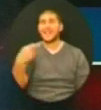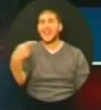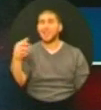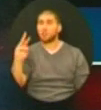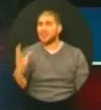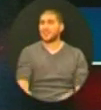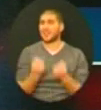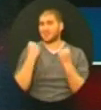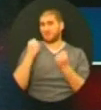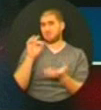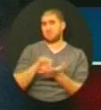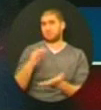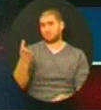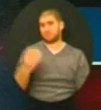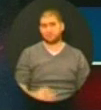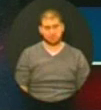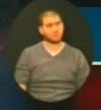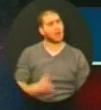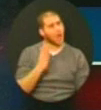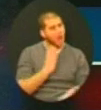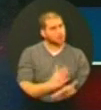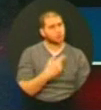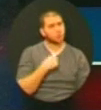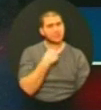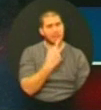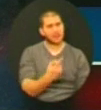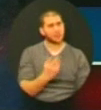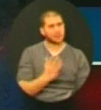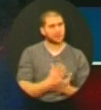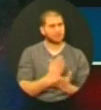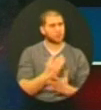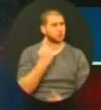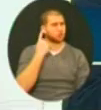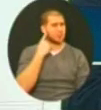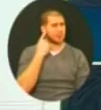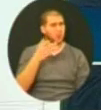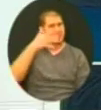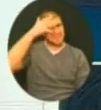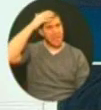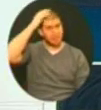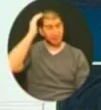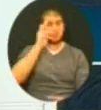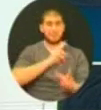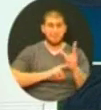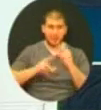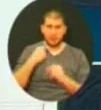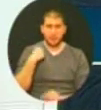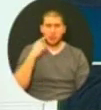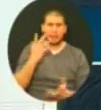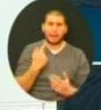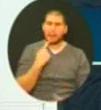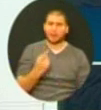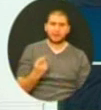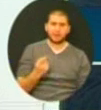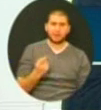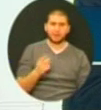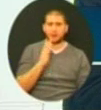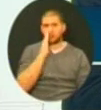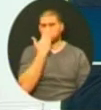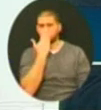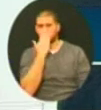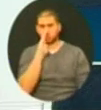נחטף במשמרת שלו. חד משמעית, ואני רוצה להגיד לך, כך שמענו את לפיד מדבר ארוכות, אני לא יודע איך לקרוא לו חוץ ממר